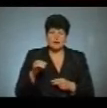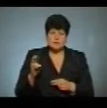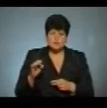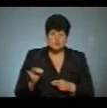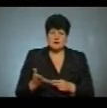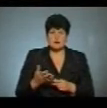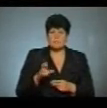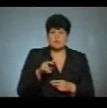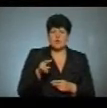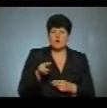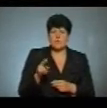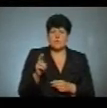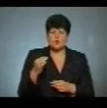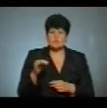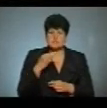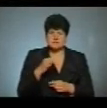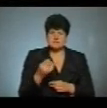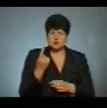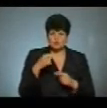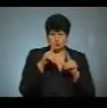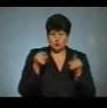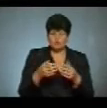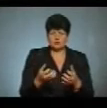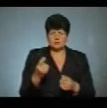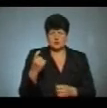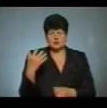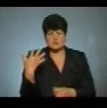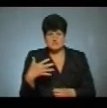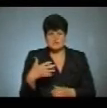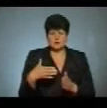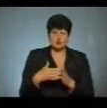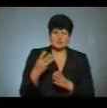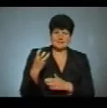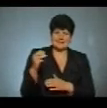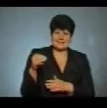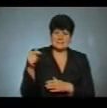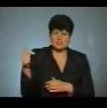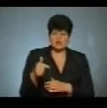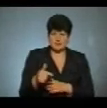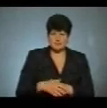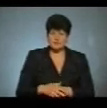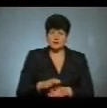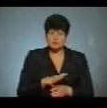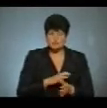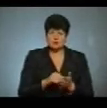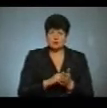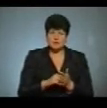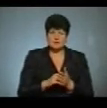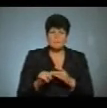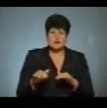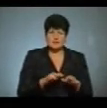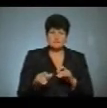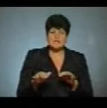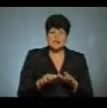аукціонах. Петро Бойко розповів, за одну ікону отримали від 150 до 300 тисяч гривень. Було задокументовано механізм